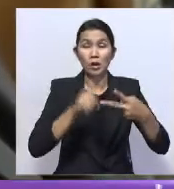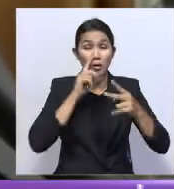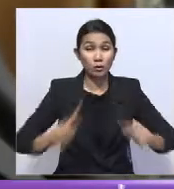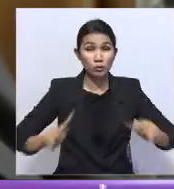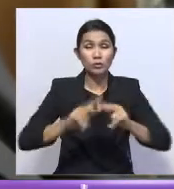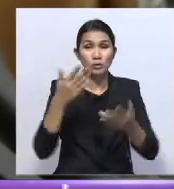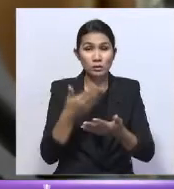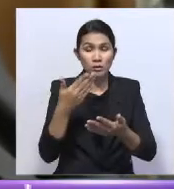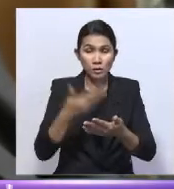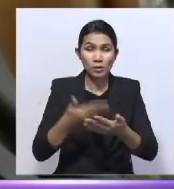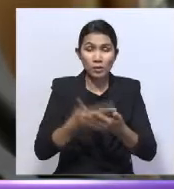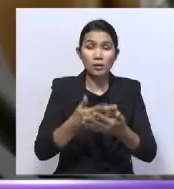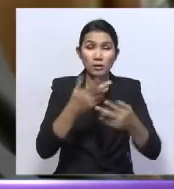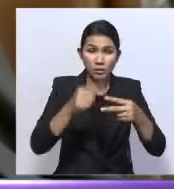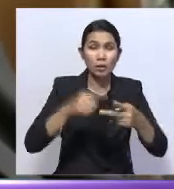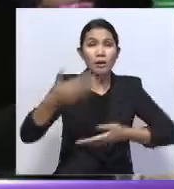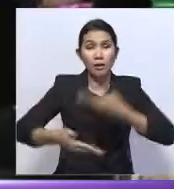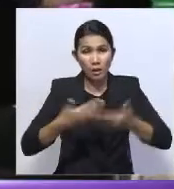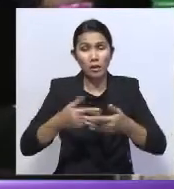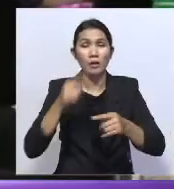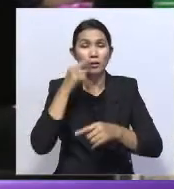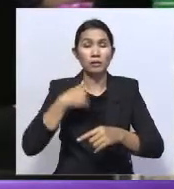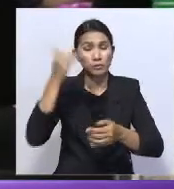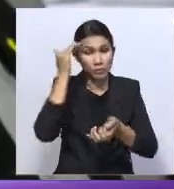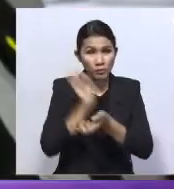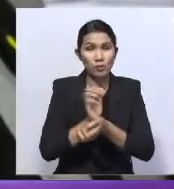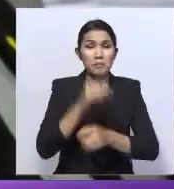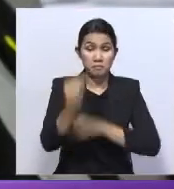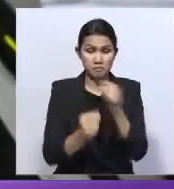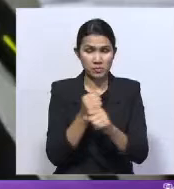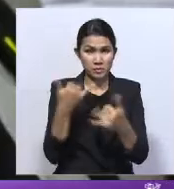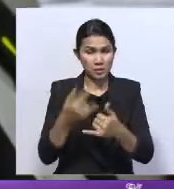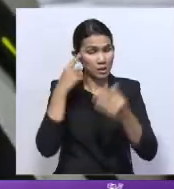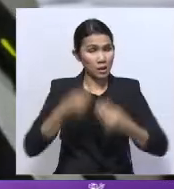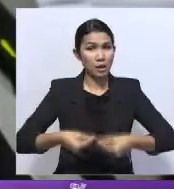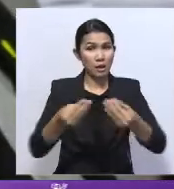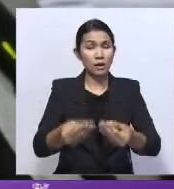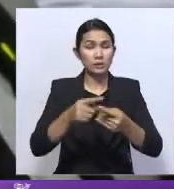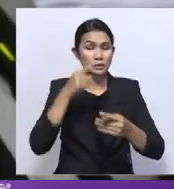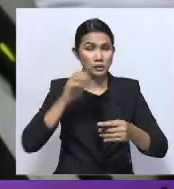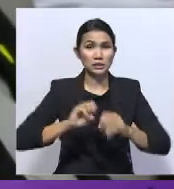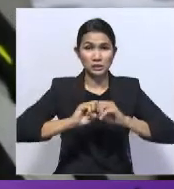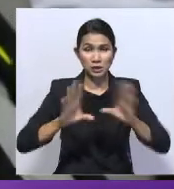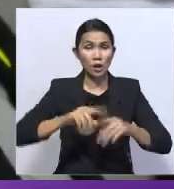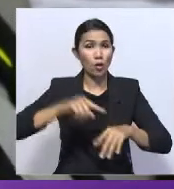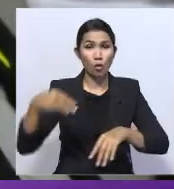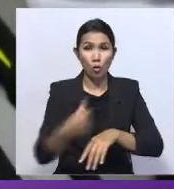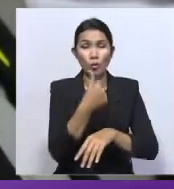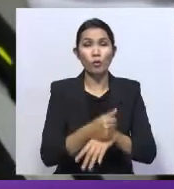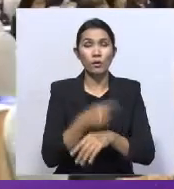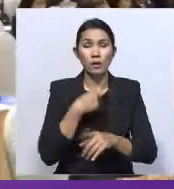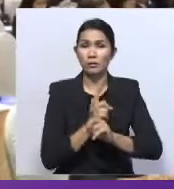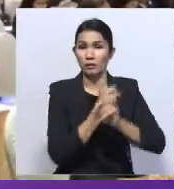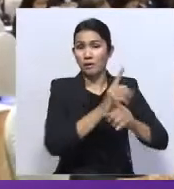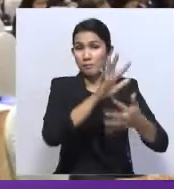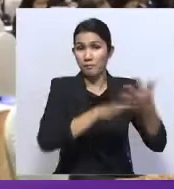าณิชย์และสำนักงานตำรวจแห่งชาติโดยในปีนี้จะเน้นความชัดเจนรวดเร็วเพิ่มการบูรณาการจัดกลุ่มประชาสัมพันธ์ตามยุทธ